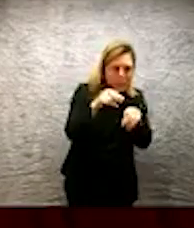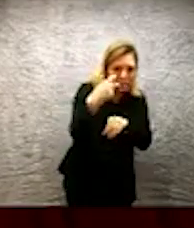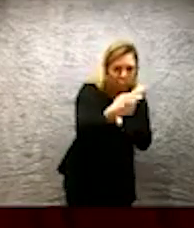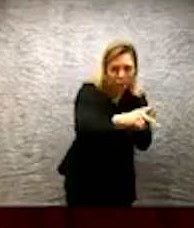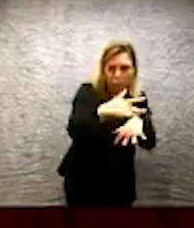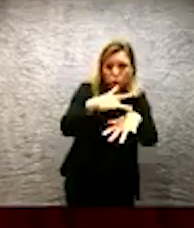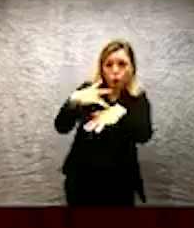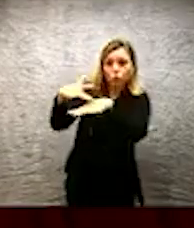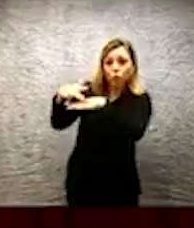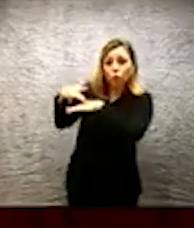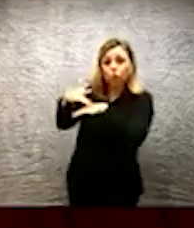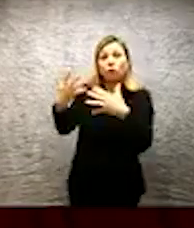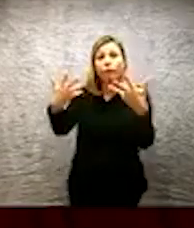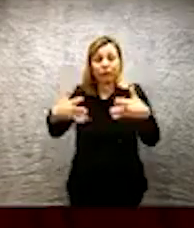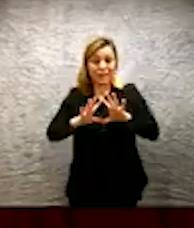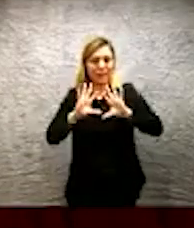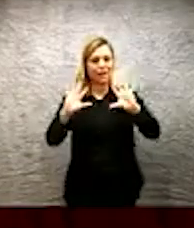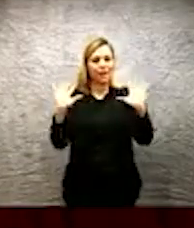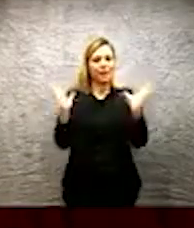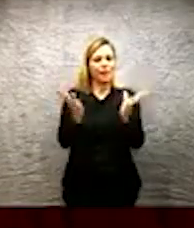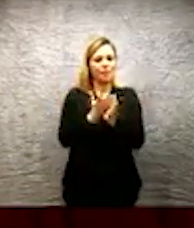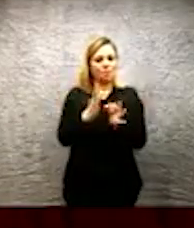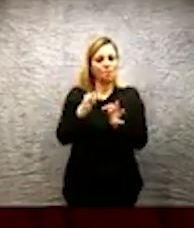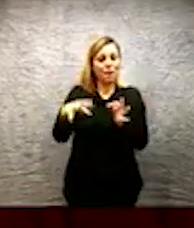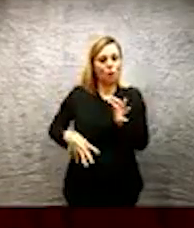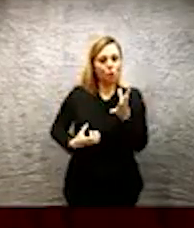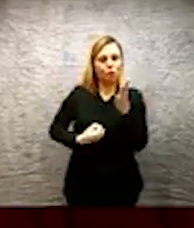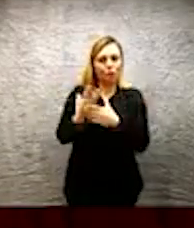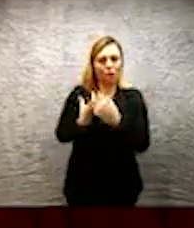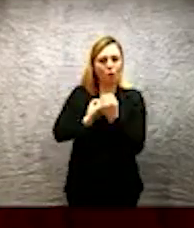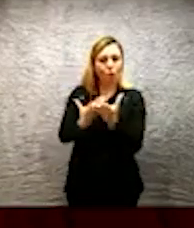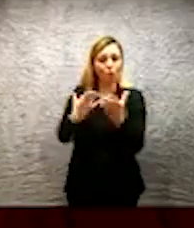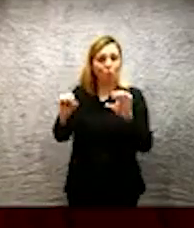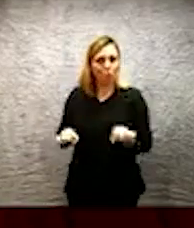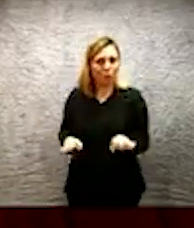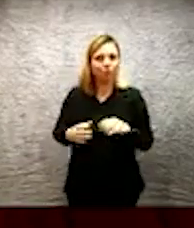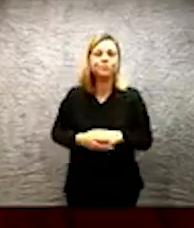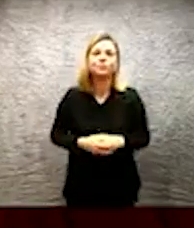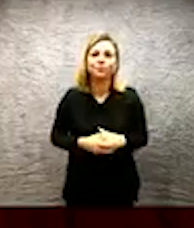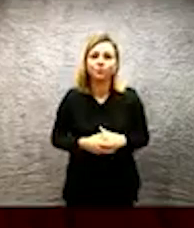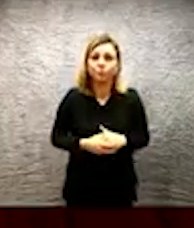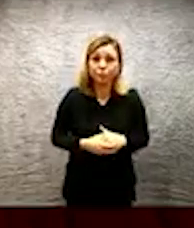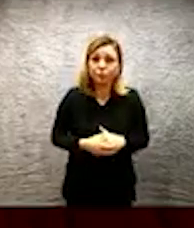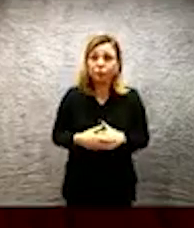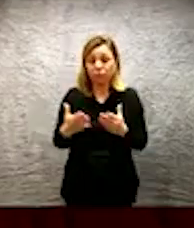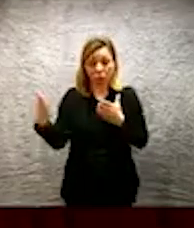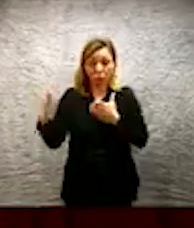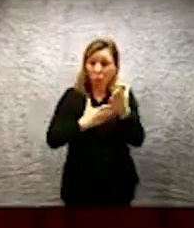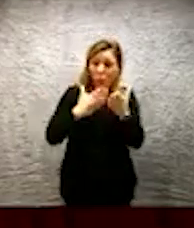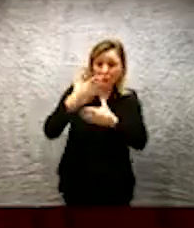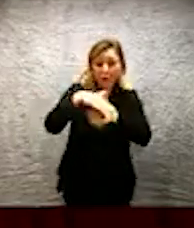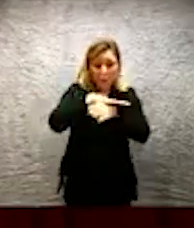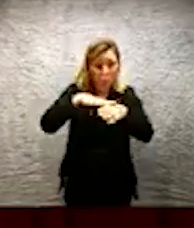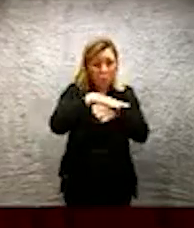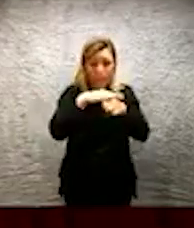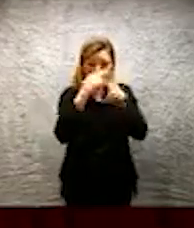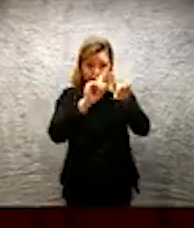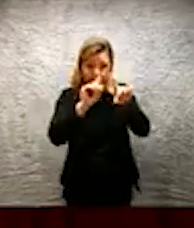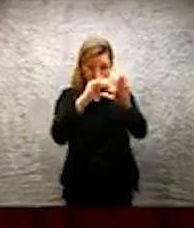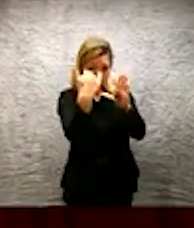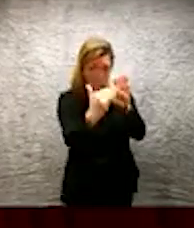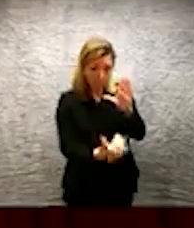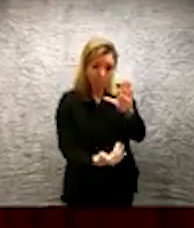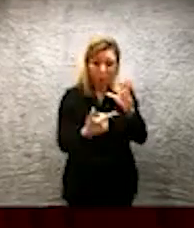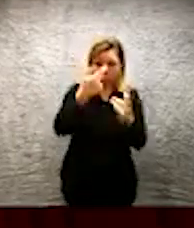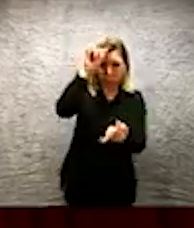cela nous permet de définir la nouvelle offre. Le projet complet est détaillé, reprenant objectifs généraux, opérationnels,